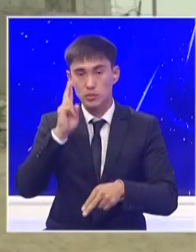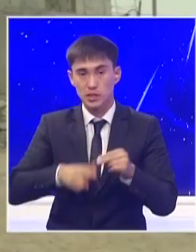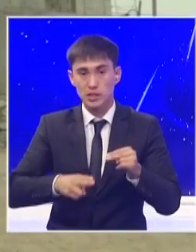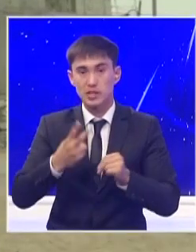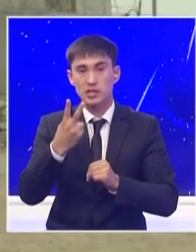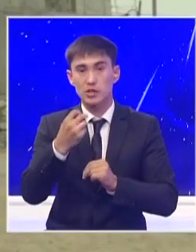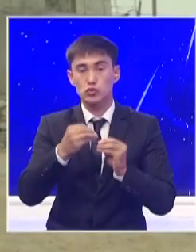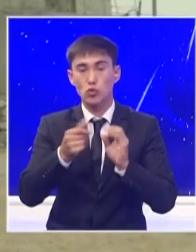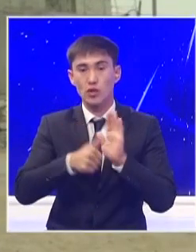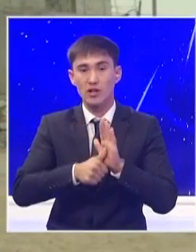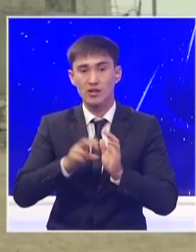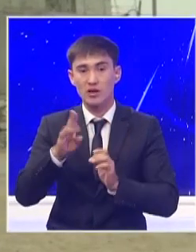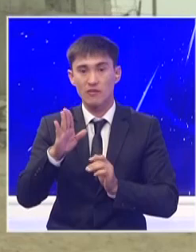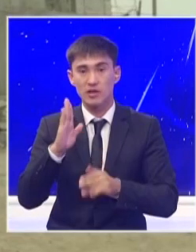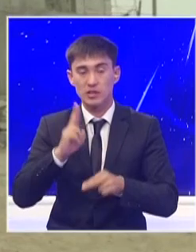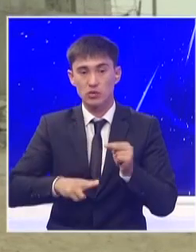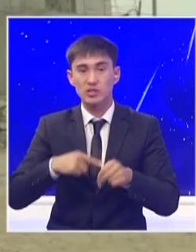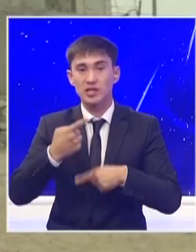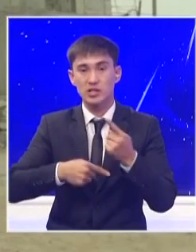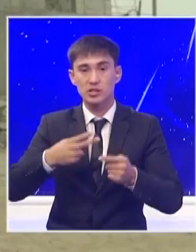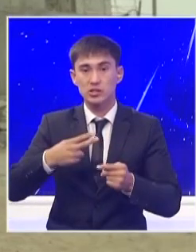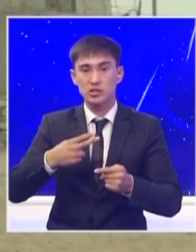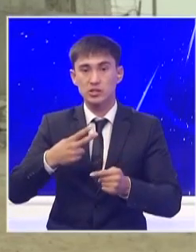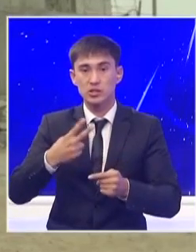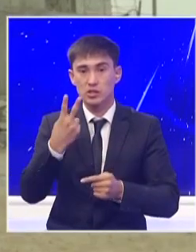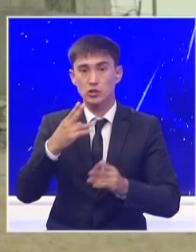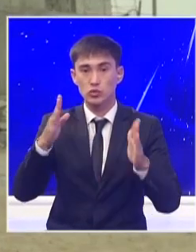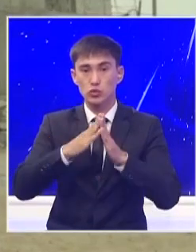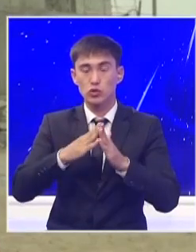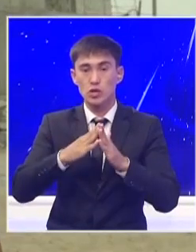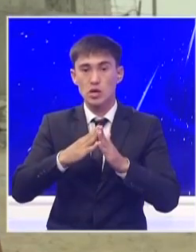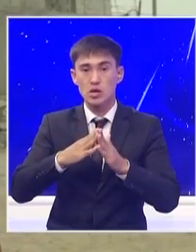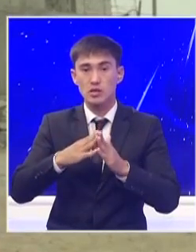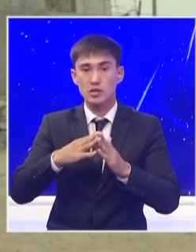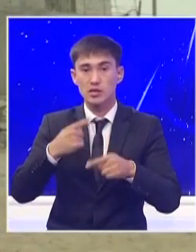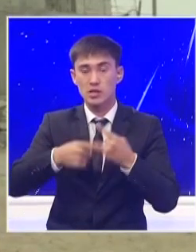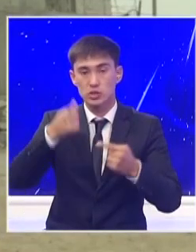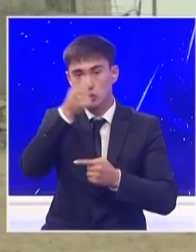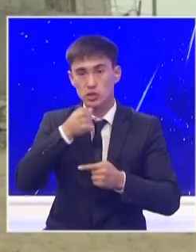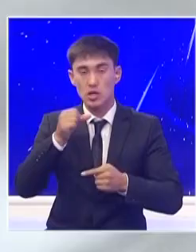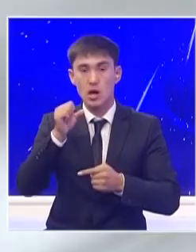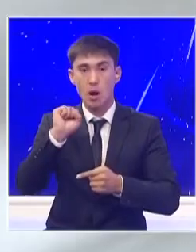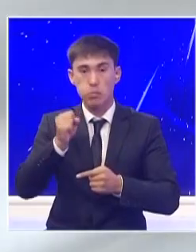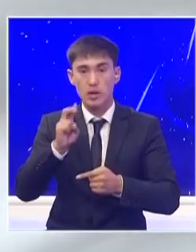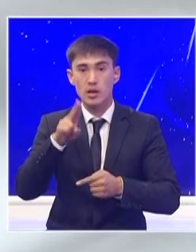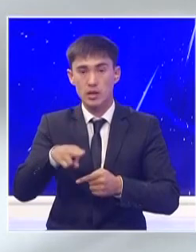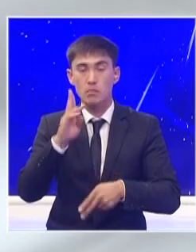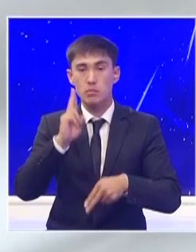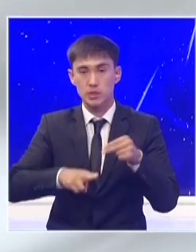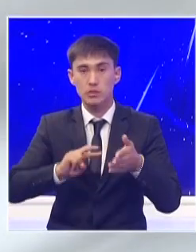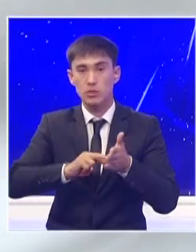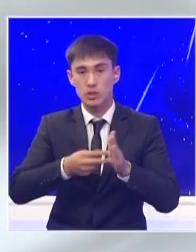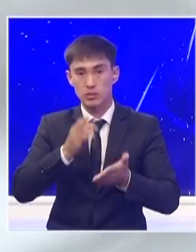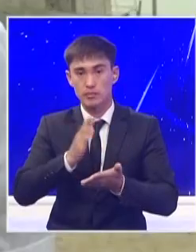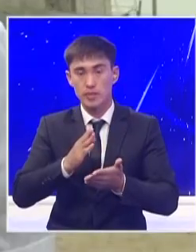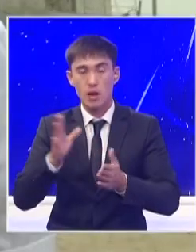пәтерге. Қалған 2 үй келер жыл сәуір айында біту жоспарлануда. Барлығы